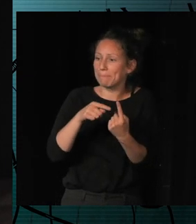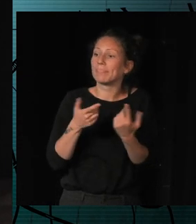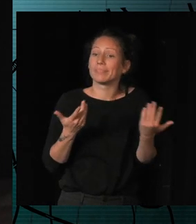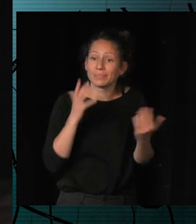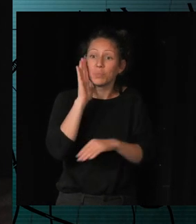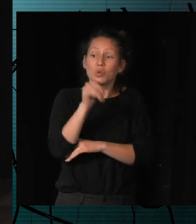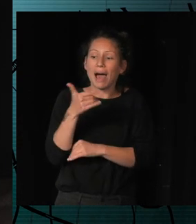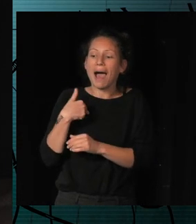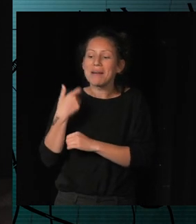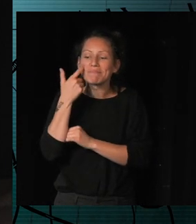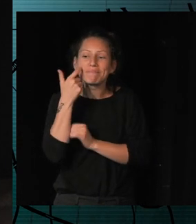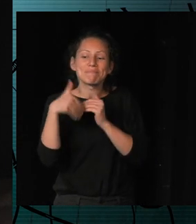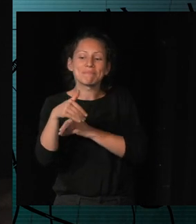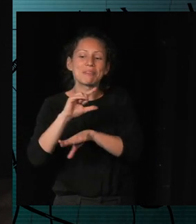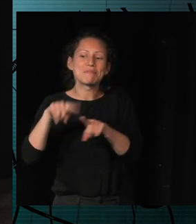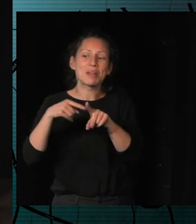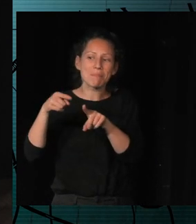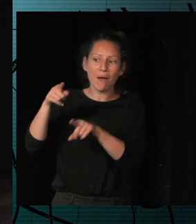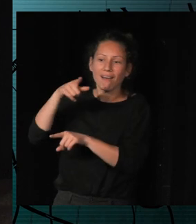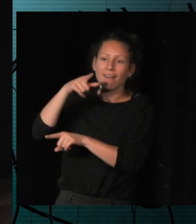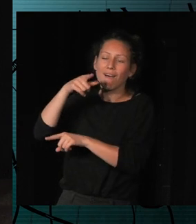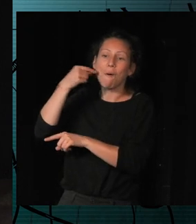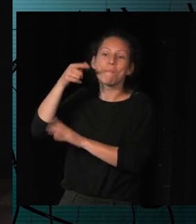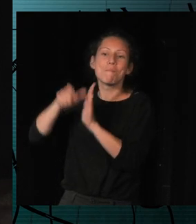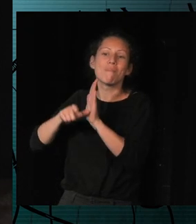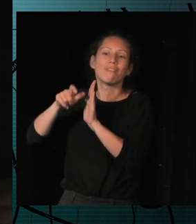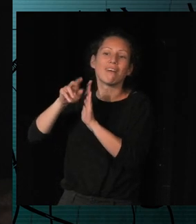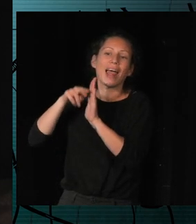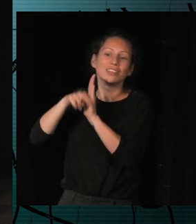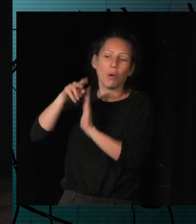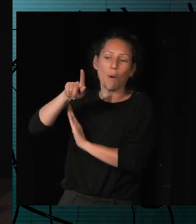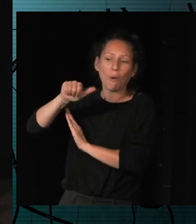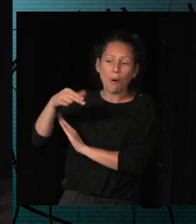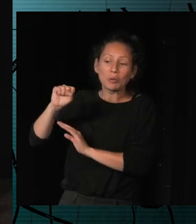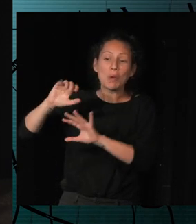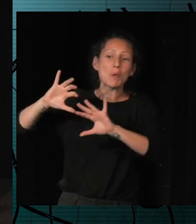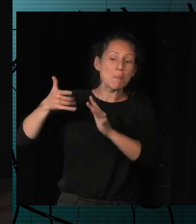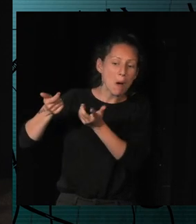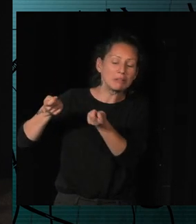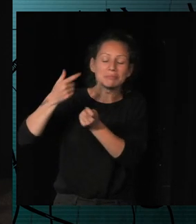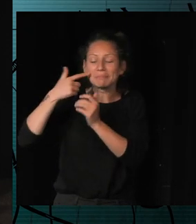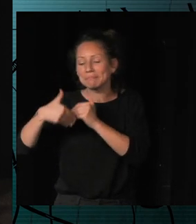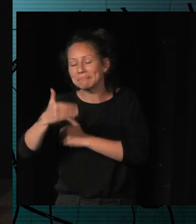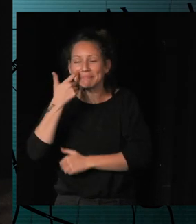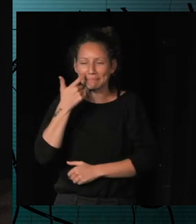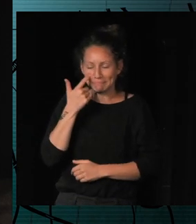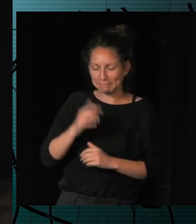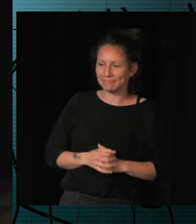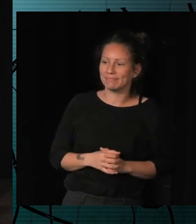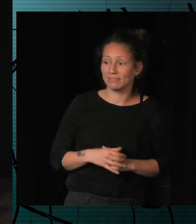Gans de ces sujets là c'est vraiment un jeu qui a envie de parler de de sujets o cé vraiment